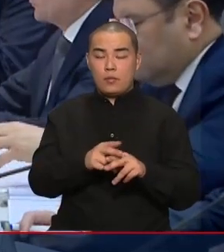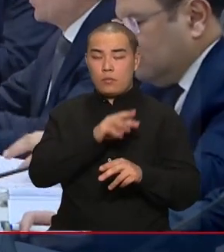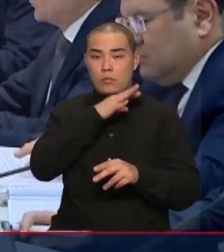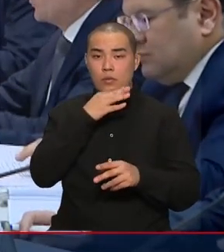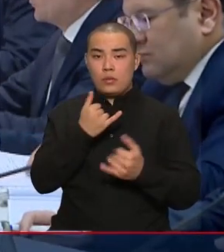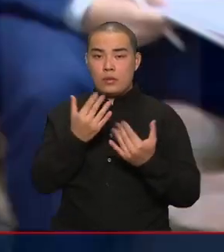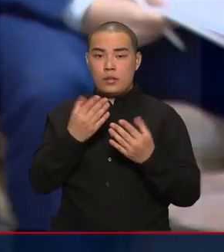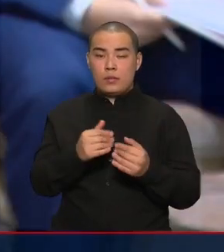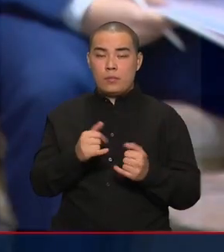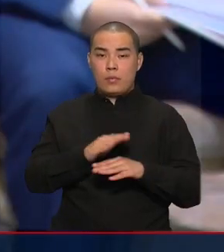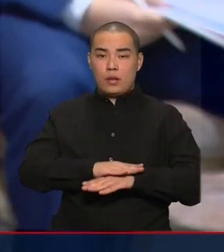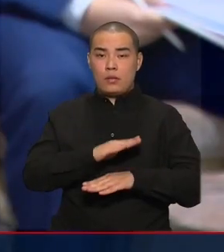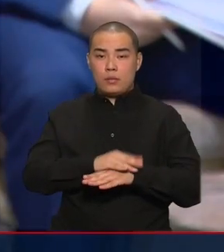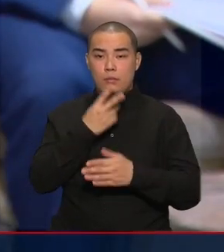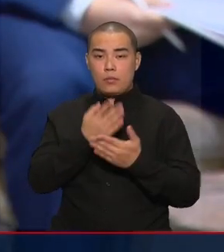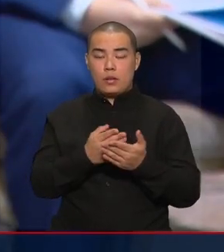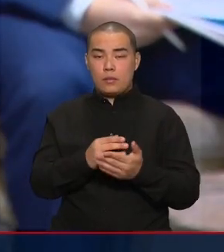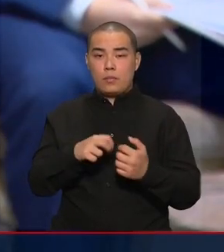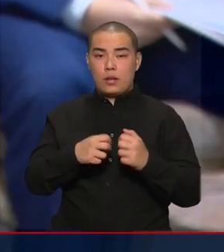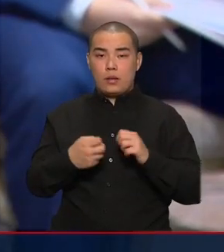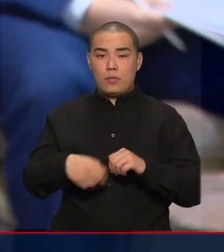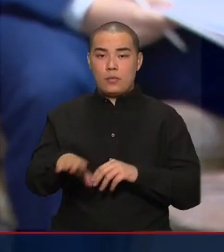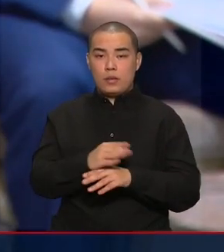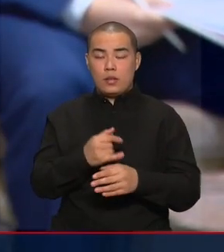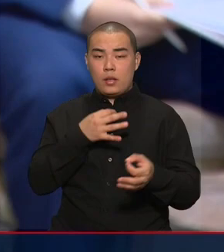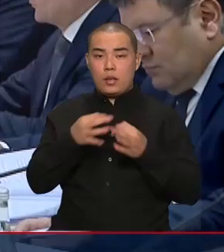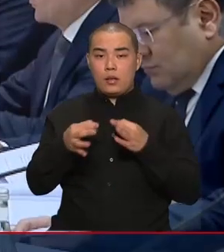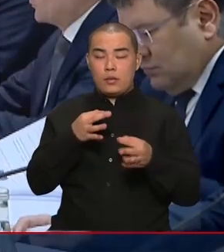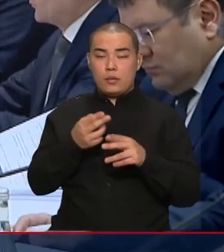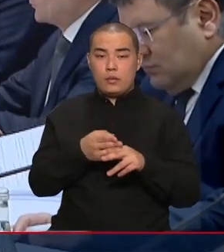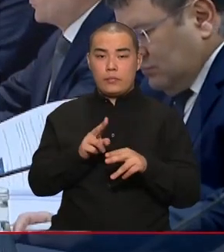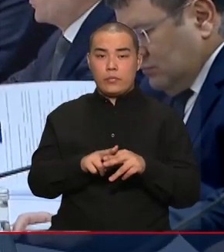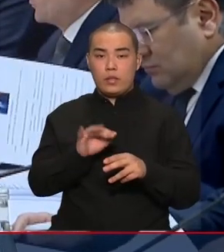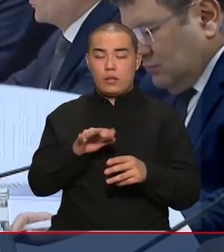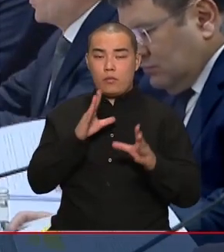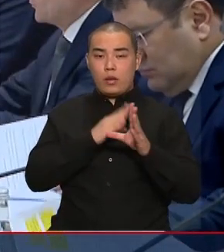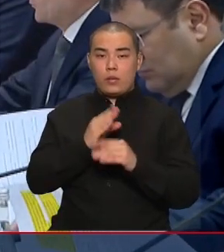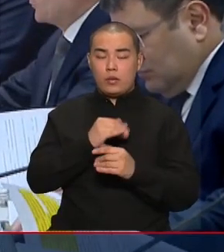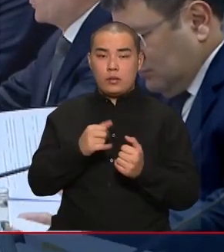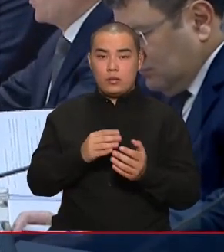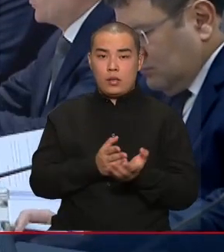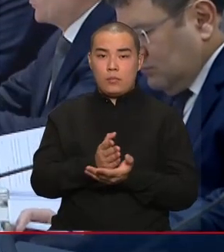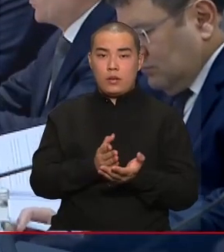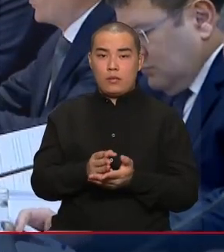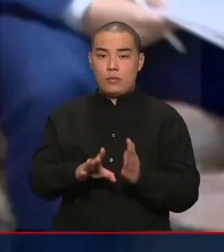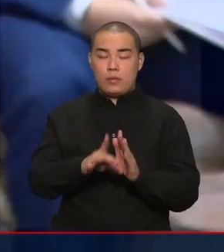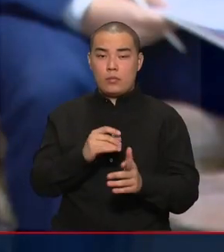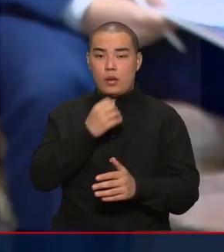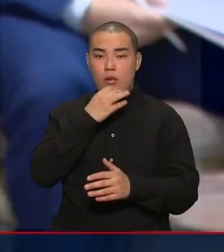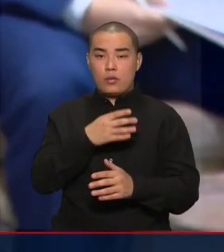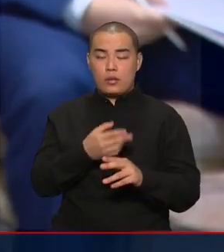жоспарлы күн тәртібіміздің өзекті мәселелерін талқылауға және перспективалық бағыттарды белгілеуге